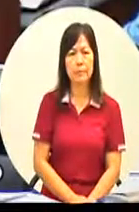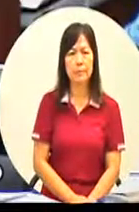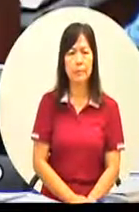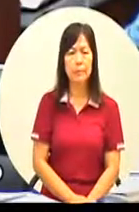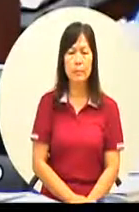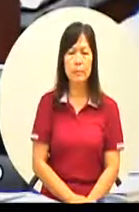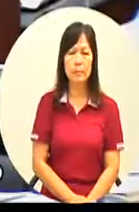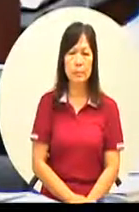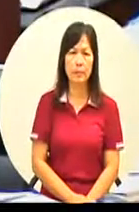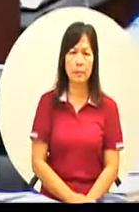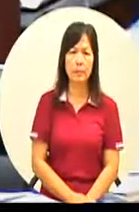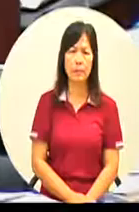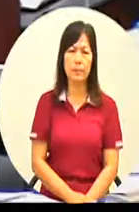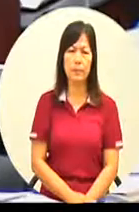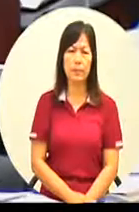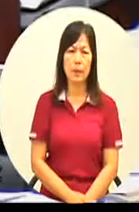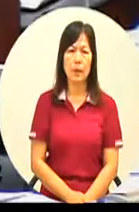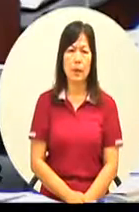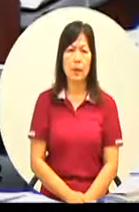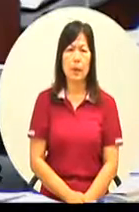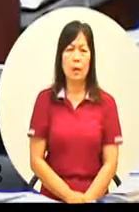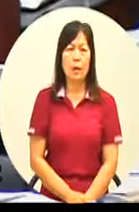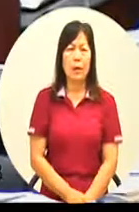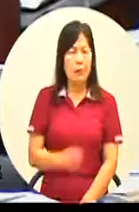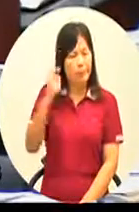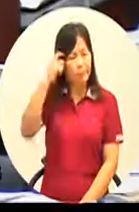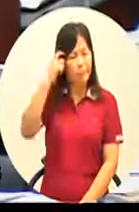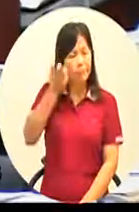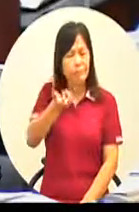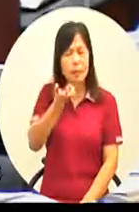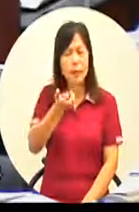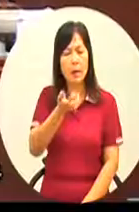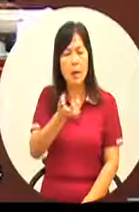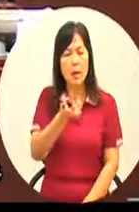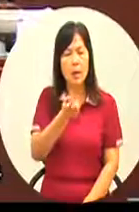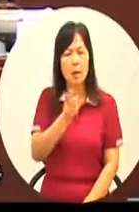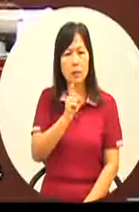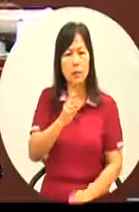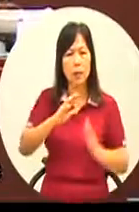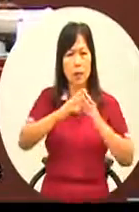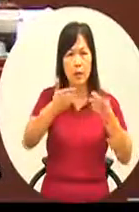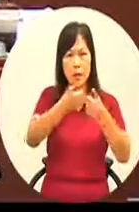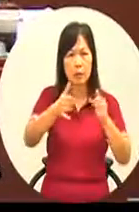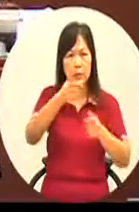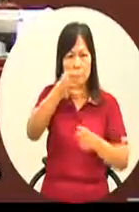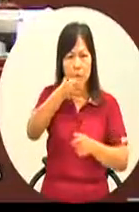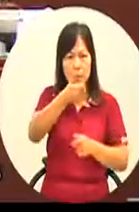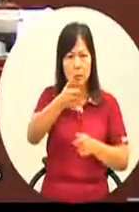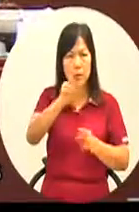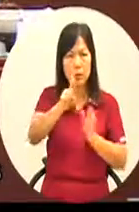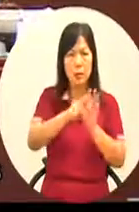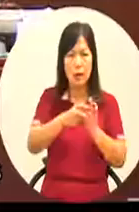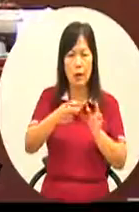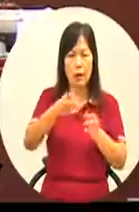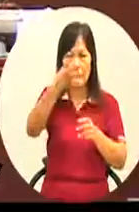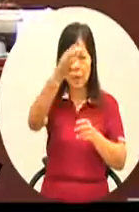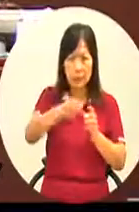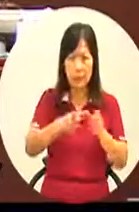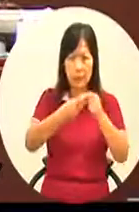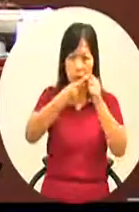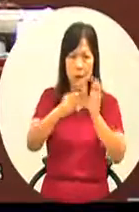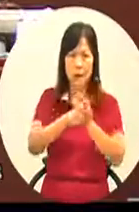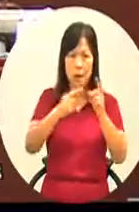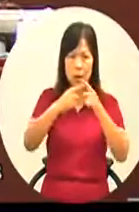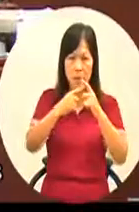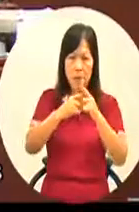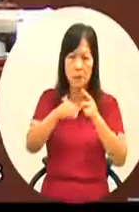答。 哦，我想吼，他都啊有咧，议员咧第一百五几个啊，第一个是毋是即个人力即个充